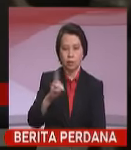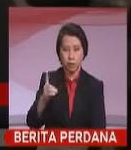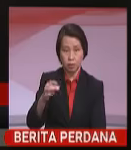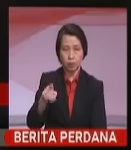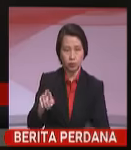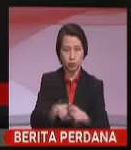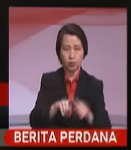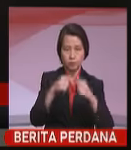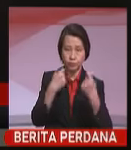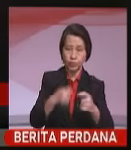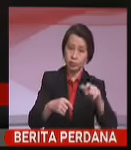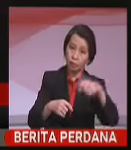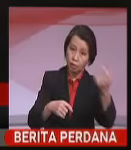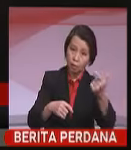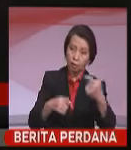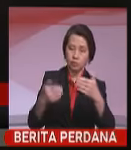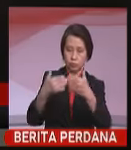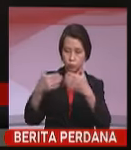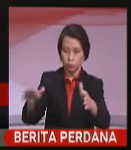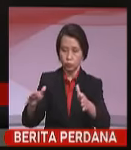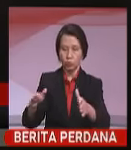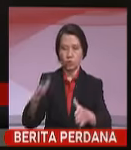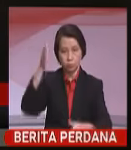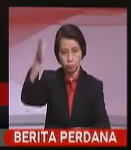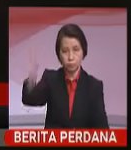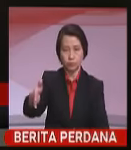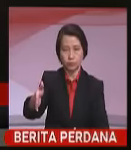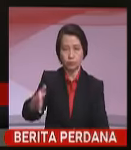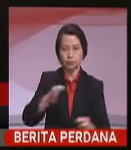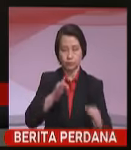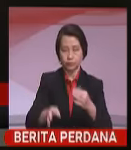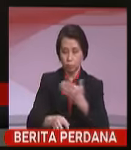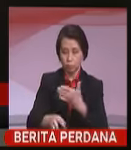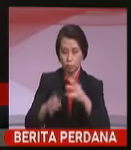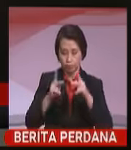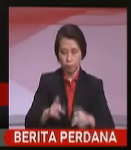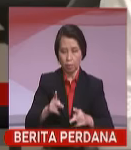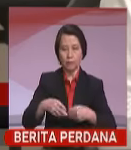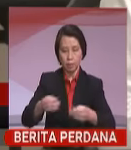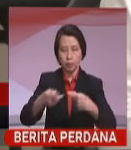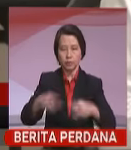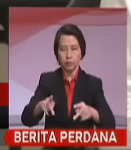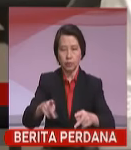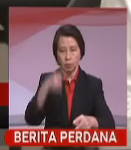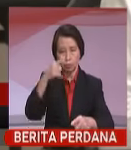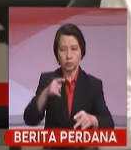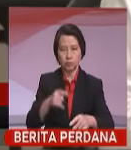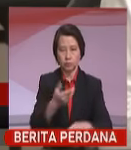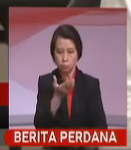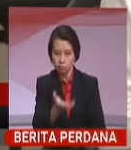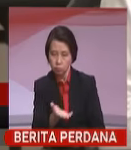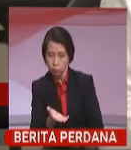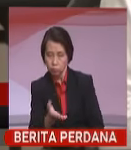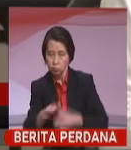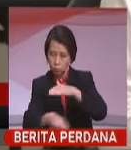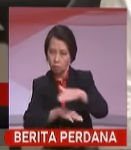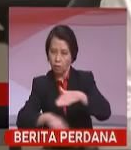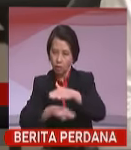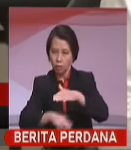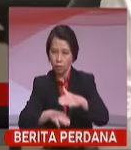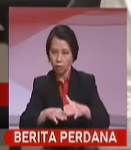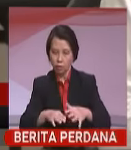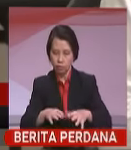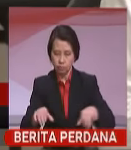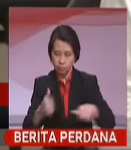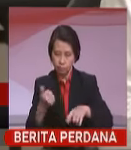mana pasukan-pasukan lain menjelang pembukaan musim depan. Jelas beliau pihaknya akan memberi ruang dan peluang kepada produk akar umbi yang